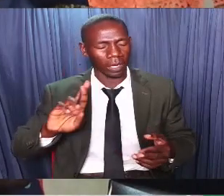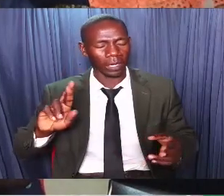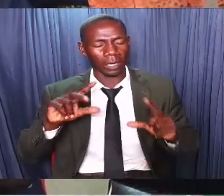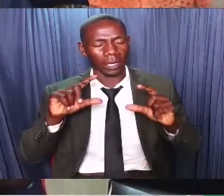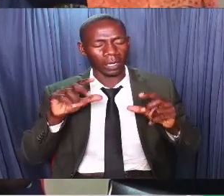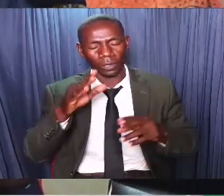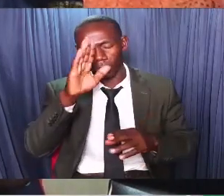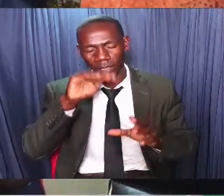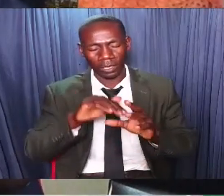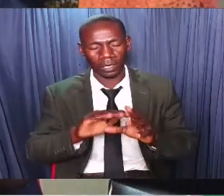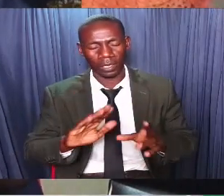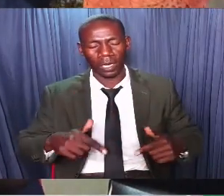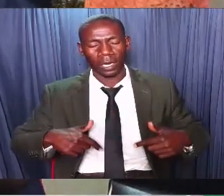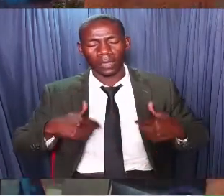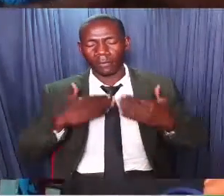anayekurudia moyoni mwake mpokee